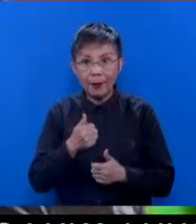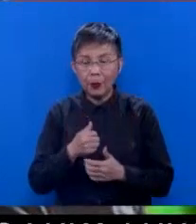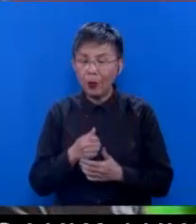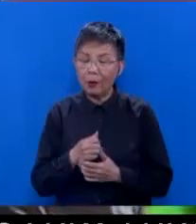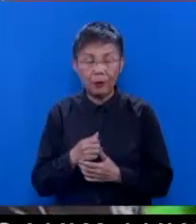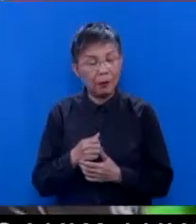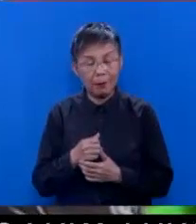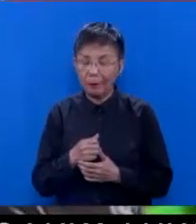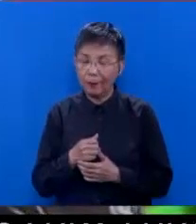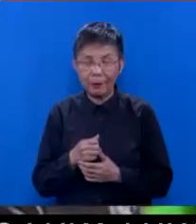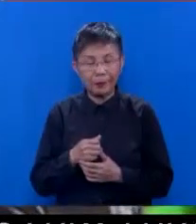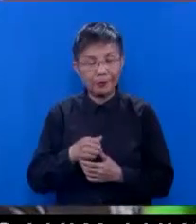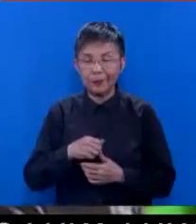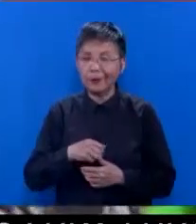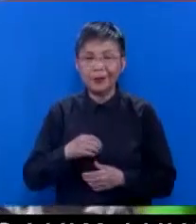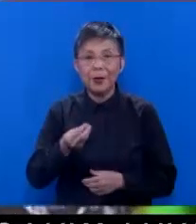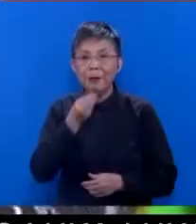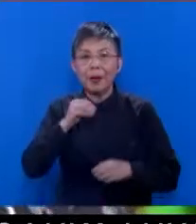Wah, ini dia surganya dunia.